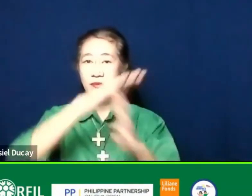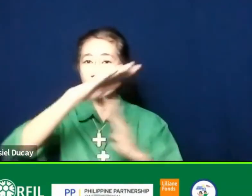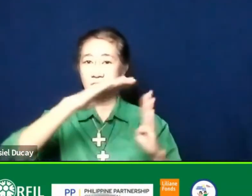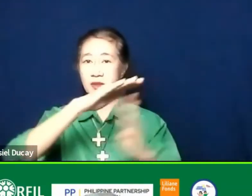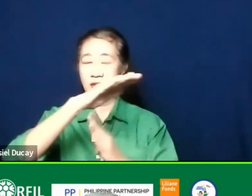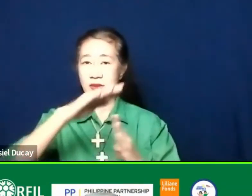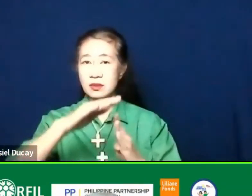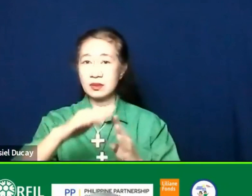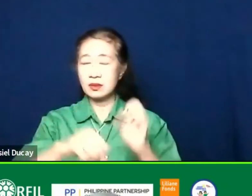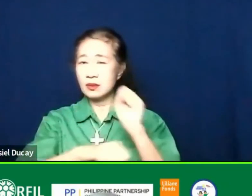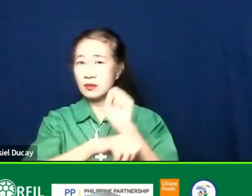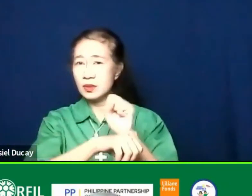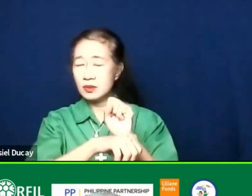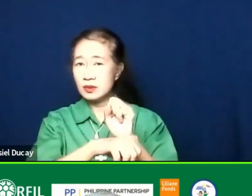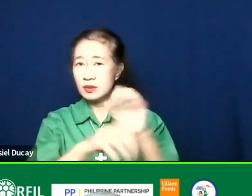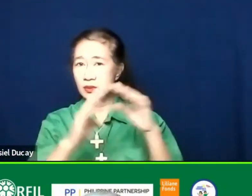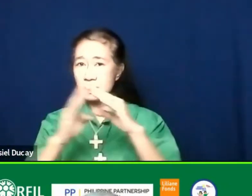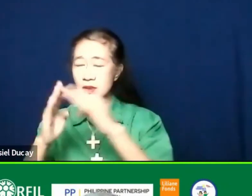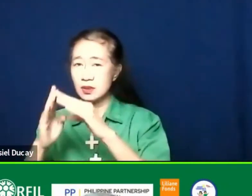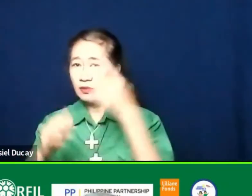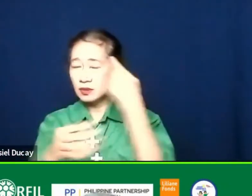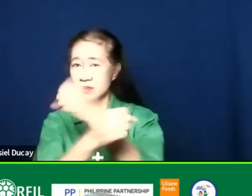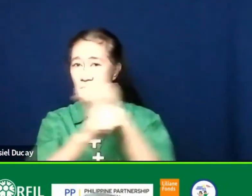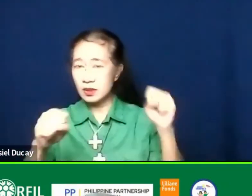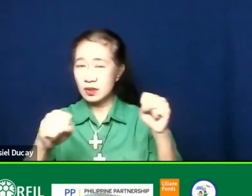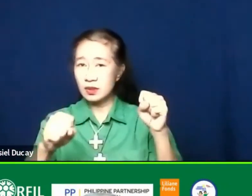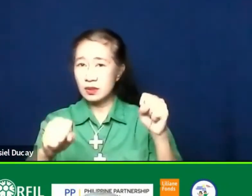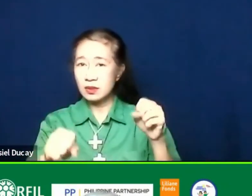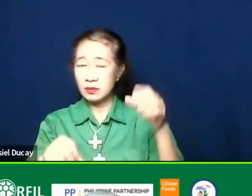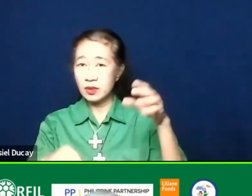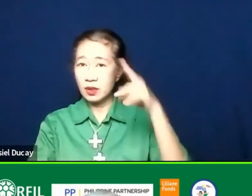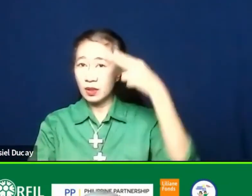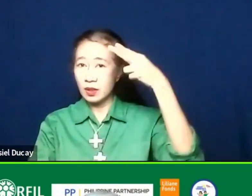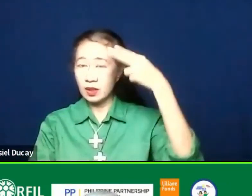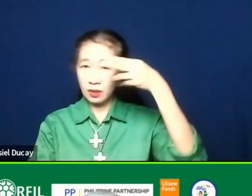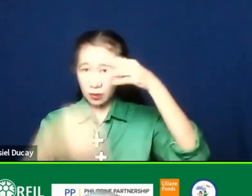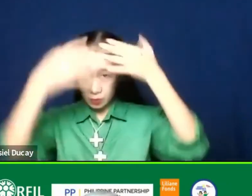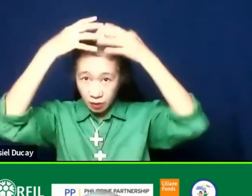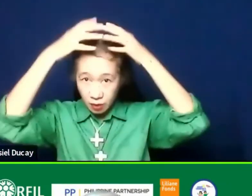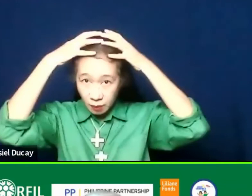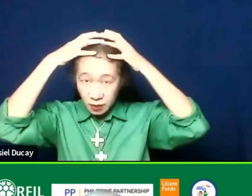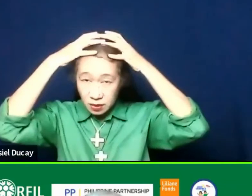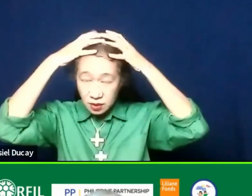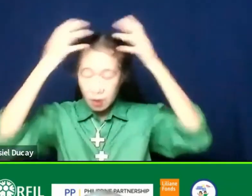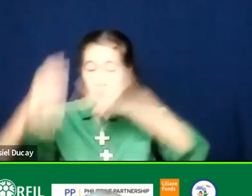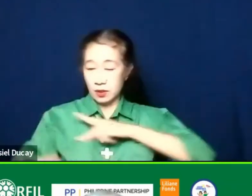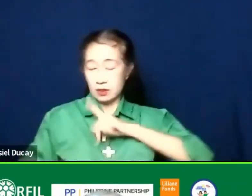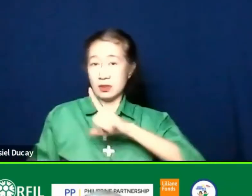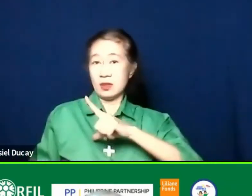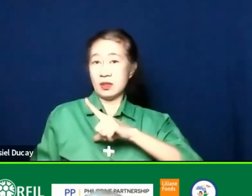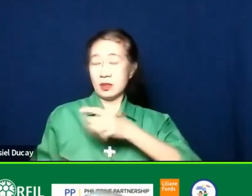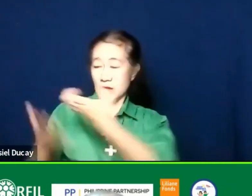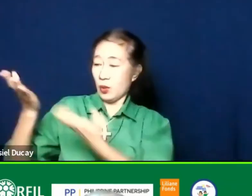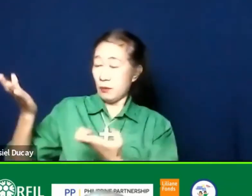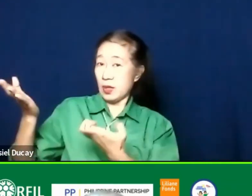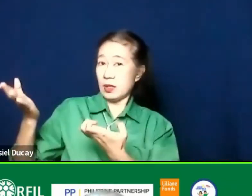basic occupational safety and health trained, safety officer 2. Yung helmet na yan is considered as a personal protective equipment. So